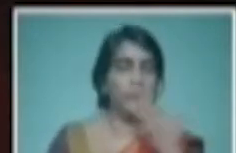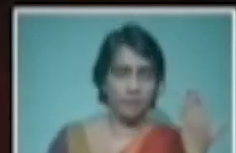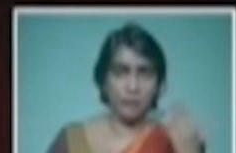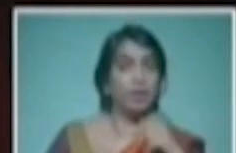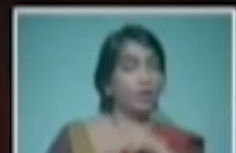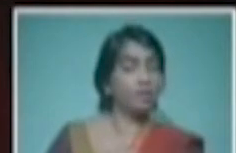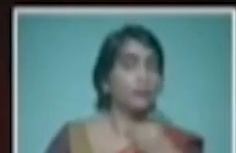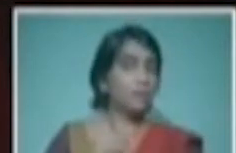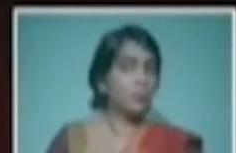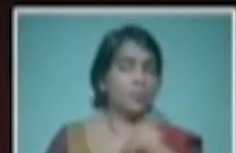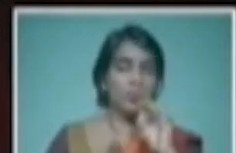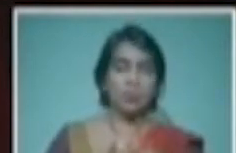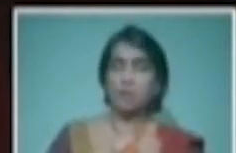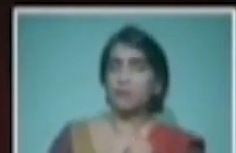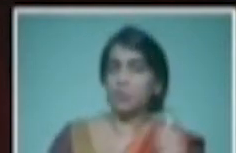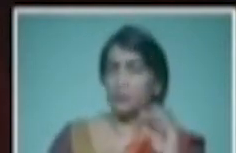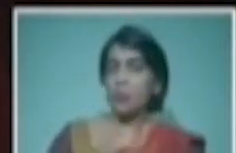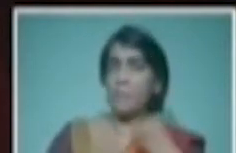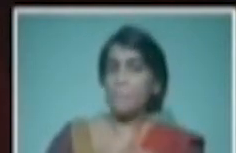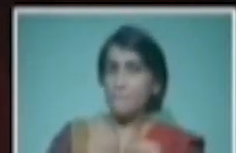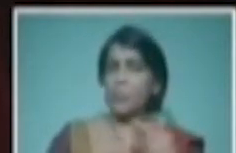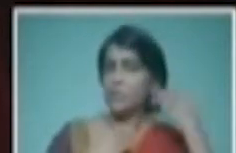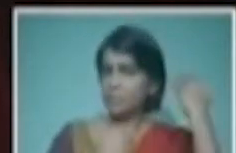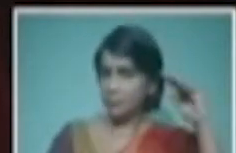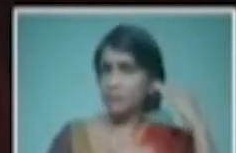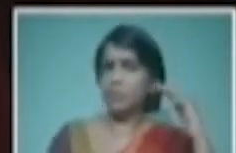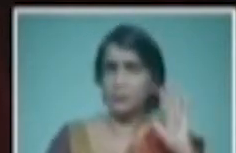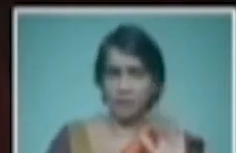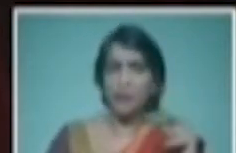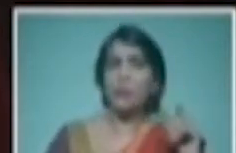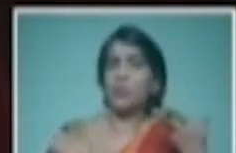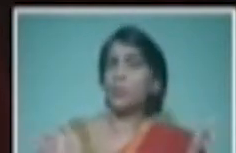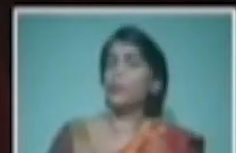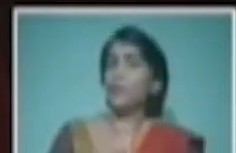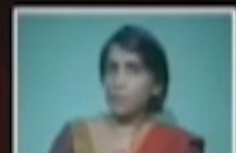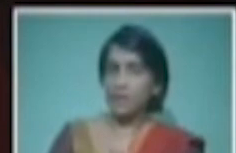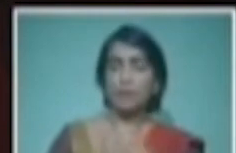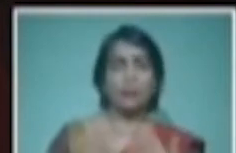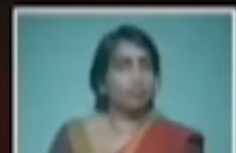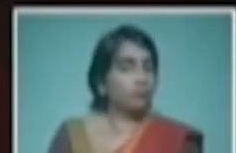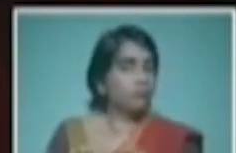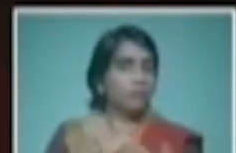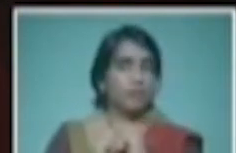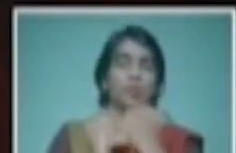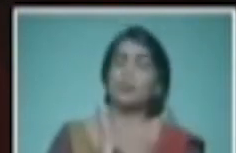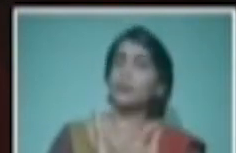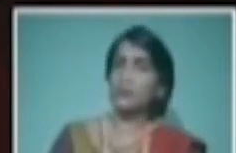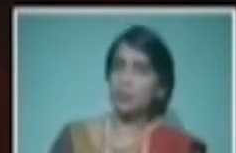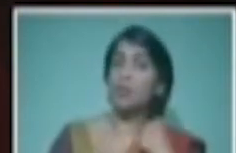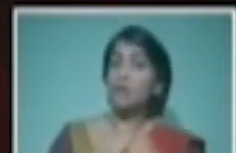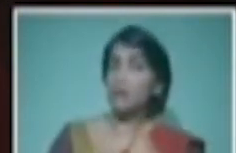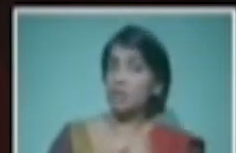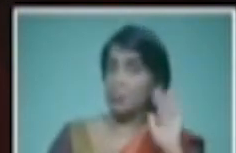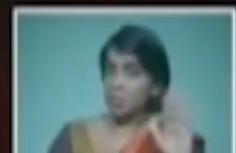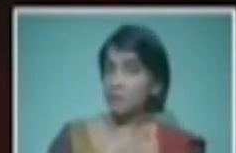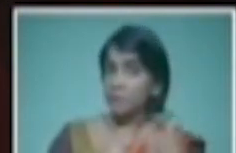මෙම කර්මාන්තයන් මගින් සිදු කරනු ලබන නිෂ්පාදන අපනයනය සඳහා යොමු කිරීම දිරිගැන්වීමේ වැඩපිළිවෙළක් රජයේ